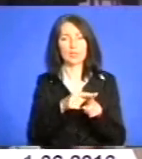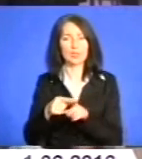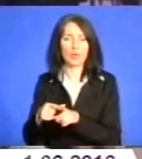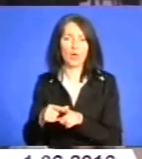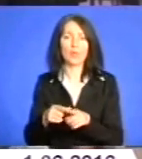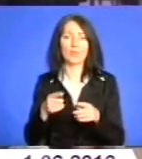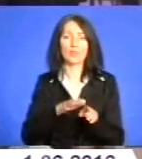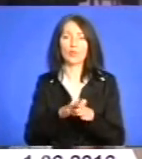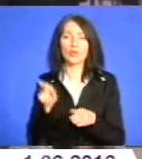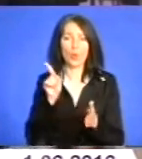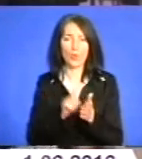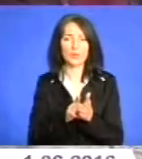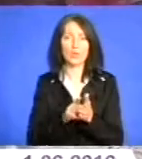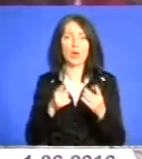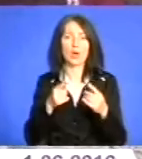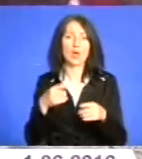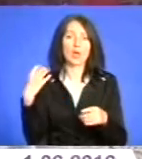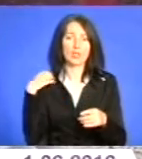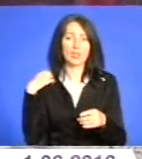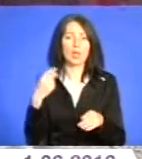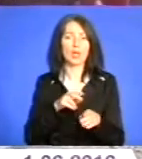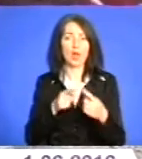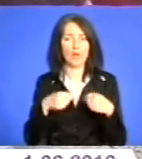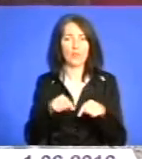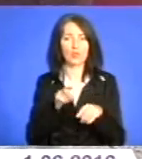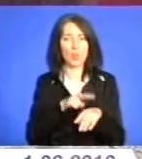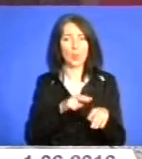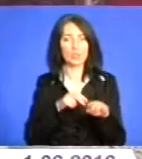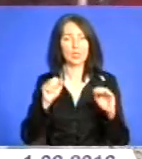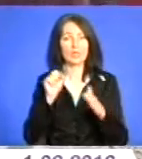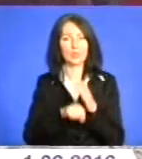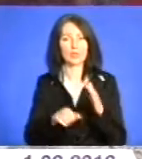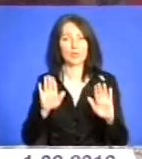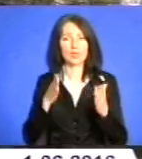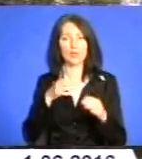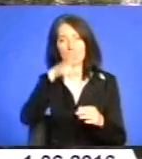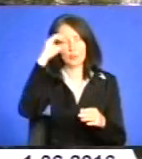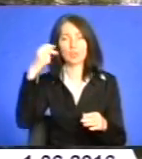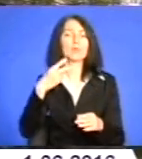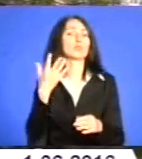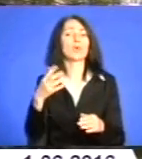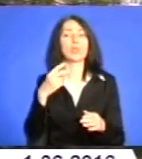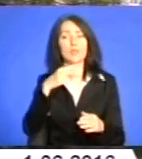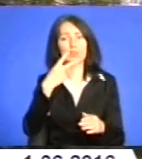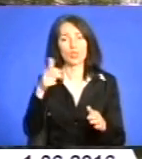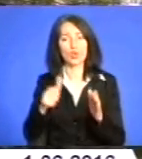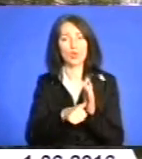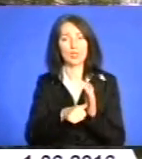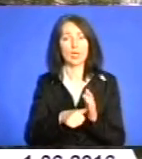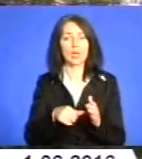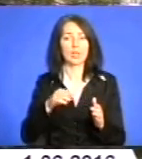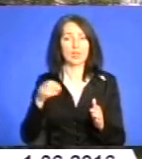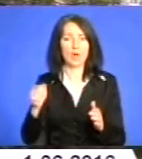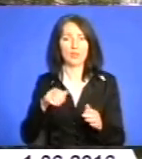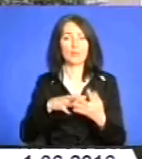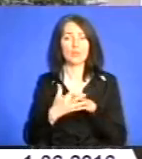Монастирського відділу поліції Ярослава Побурино, злочин трапився у ніч з 25 на 26 травня в селі Гончарівка в період з 1 до